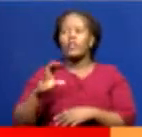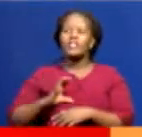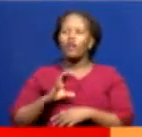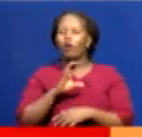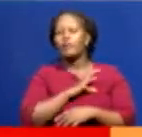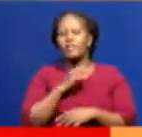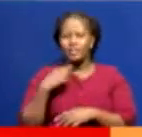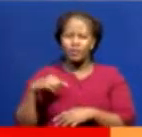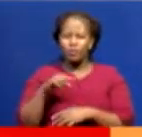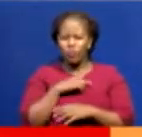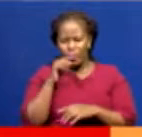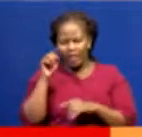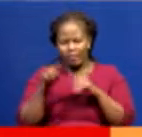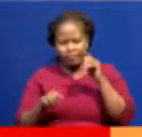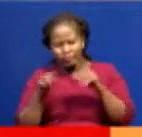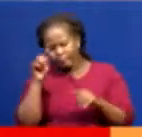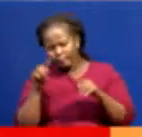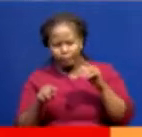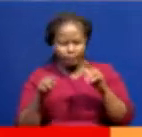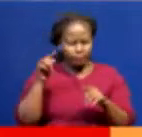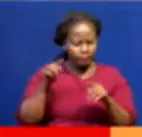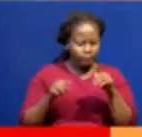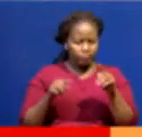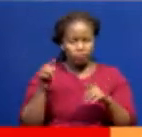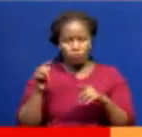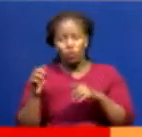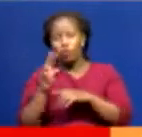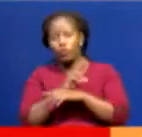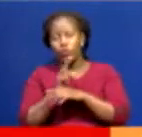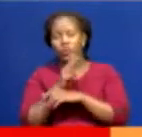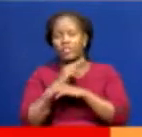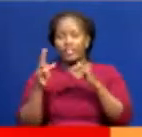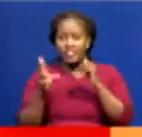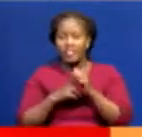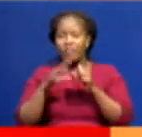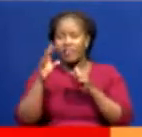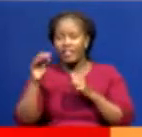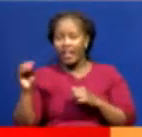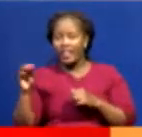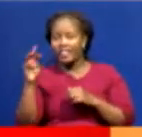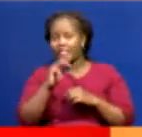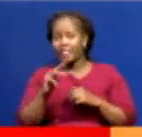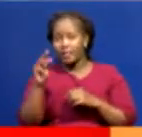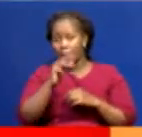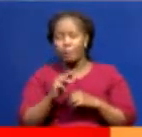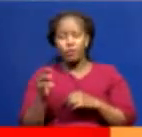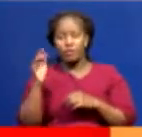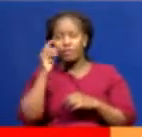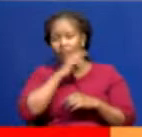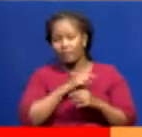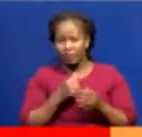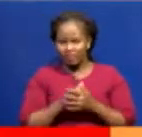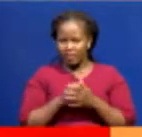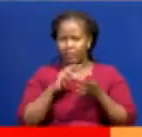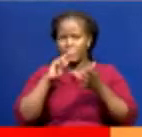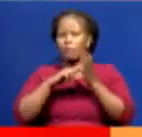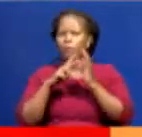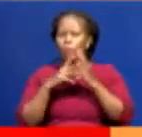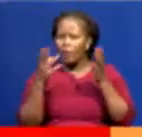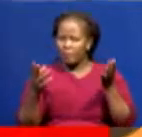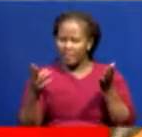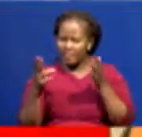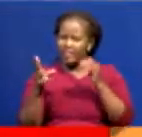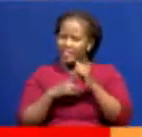tunaangalia milioni 700 itatumika kwa kutengeneza, ama imetumika kwa kutengeneza. Hiyo milioni